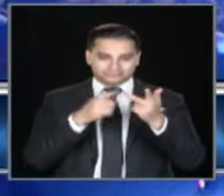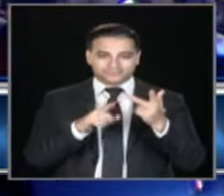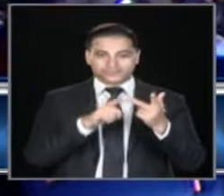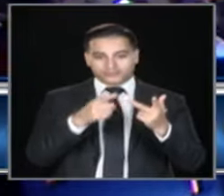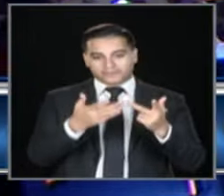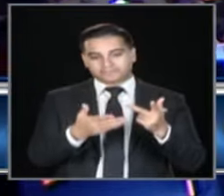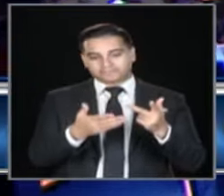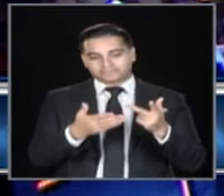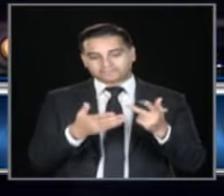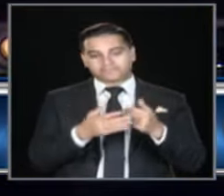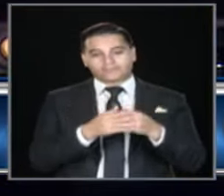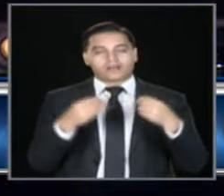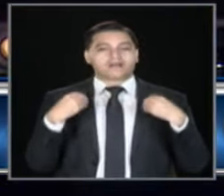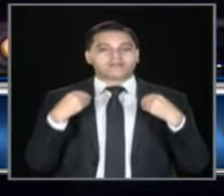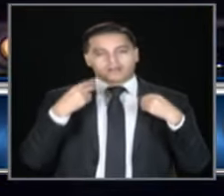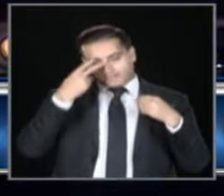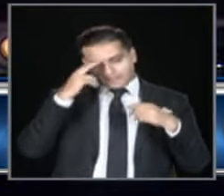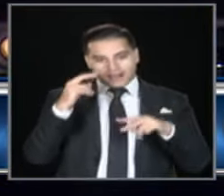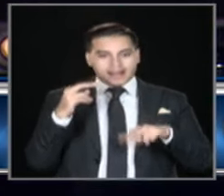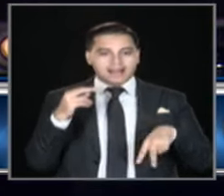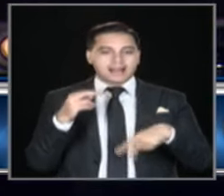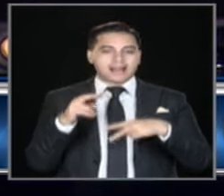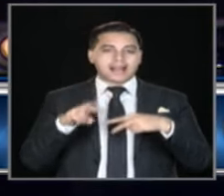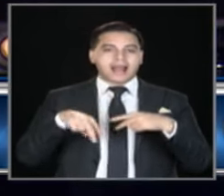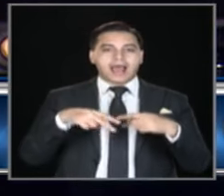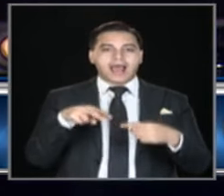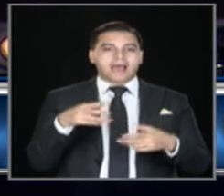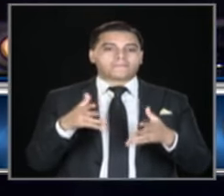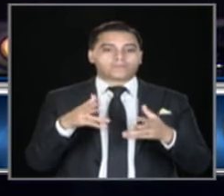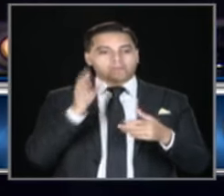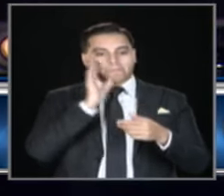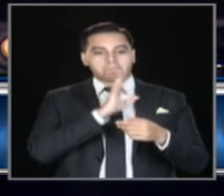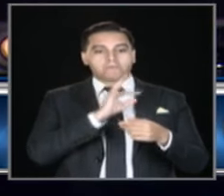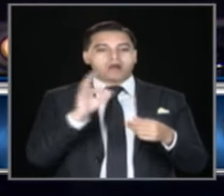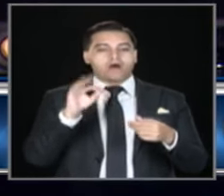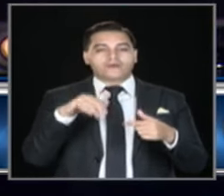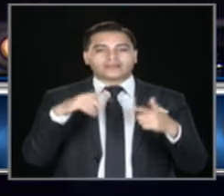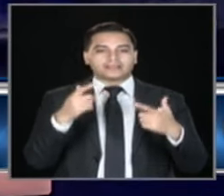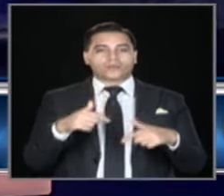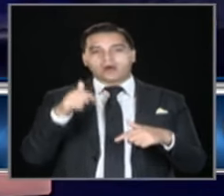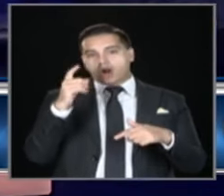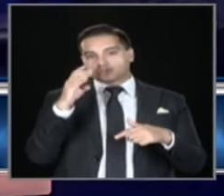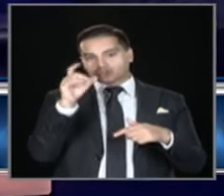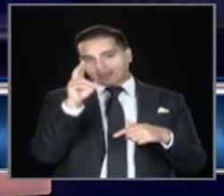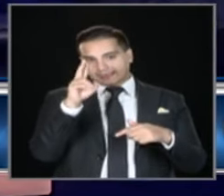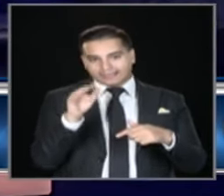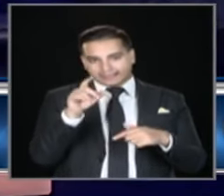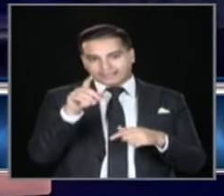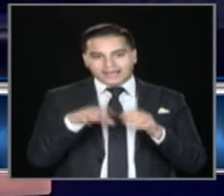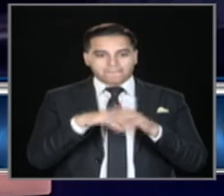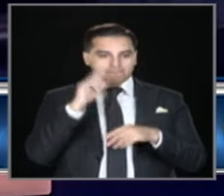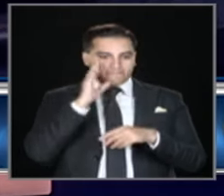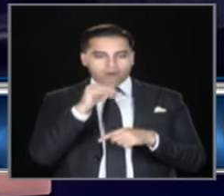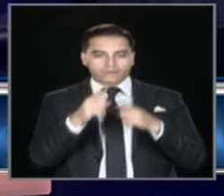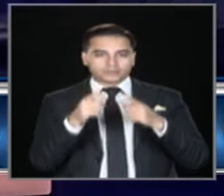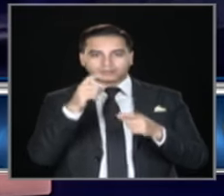الثالث رياضه من هو اللاعب الارجنتيني الحاصل على لقب هداف كوبا امريكا عام